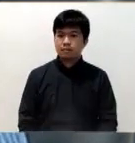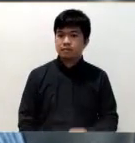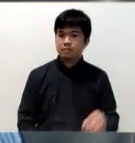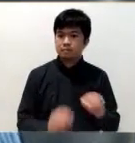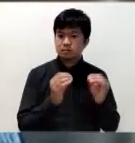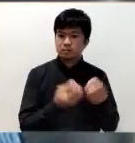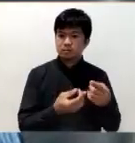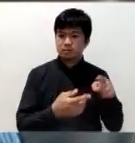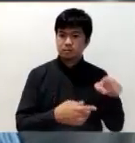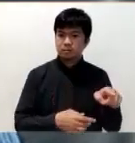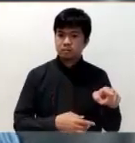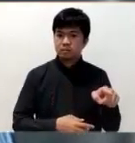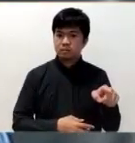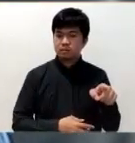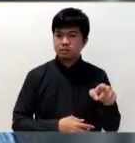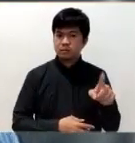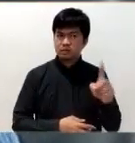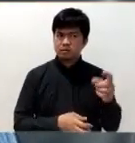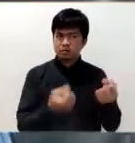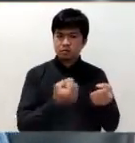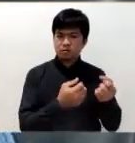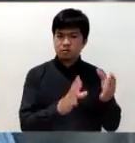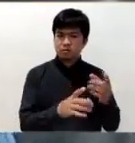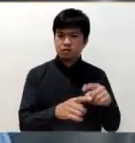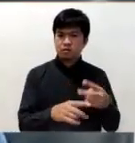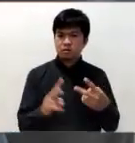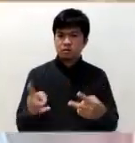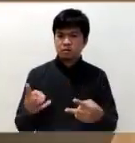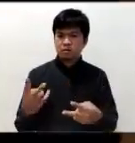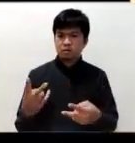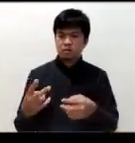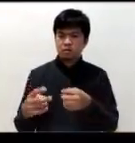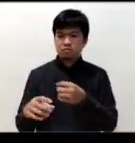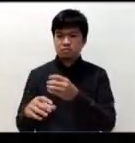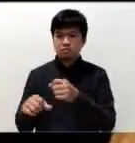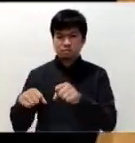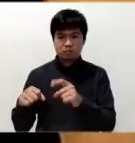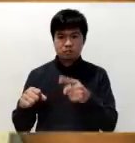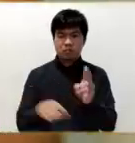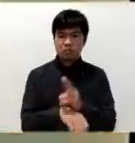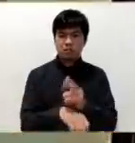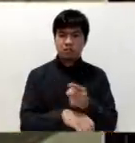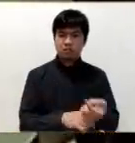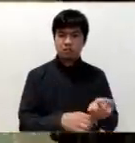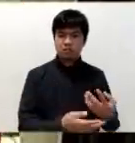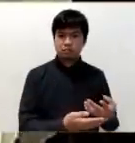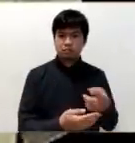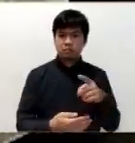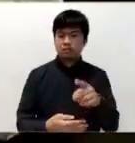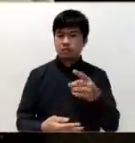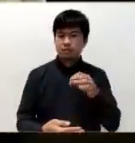naman. Isang kotse, dalawang motor ang ginamit with 5 people. Na-inquest na sa reklamong frustrated murder